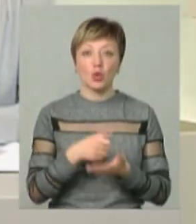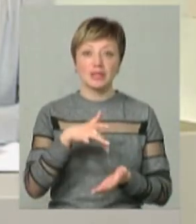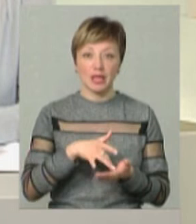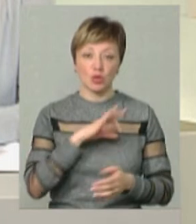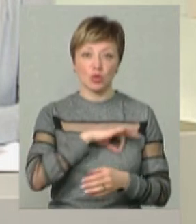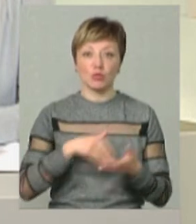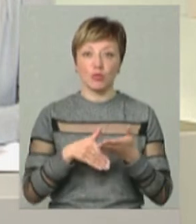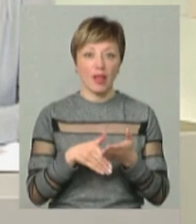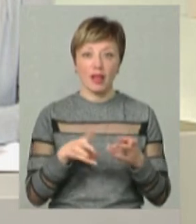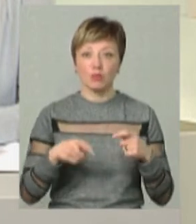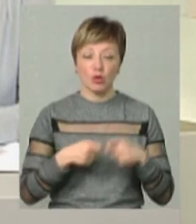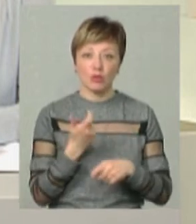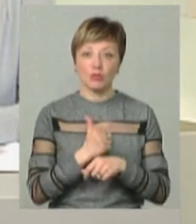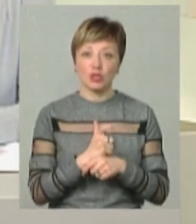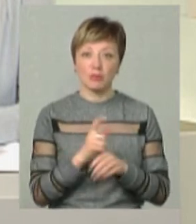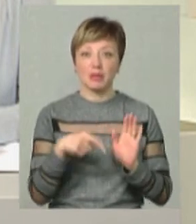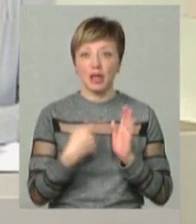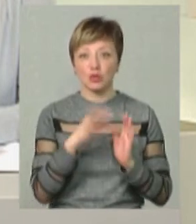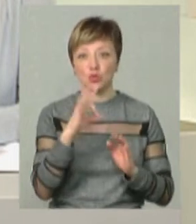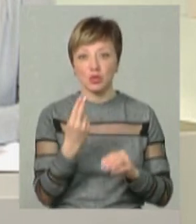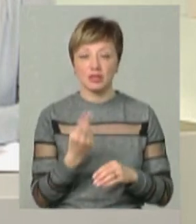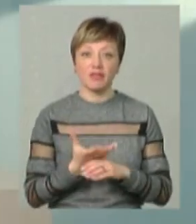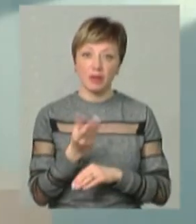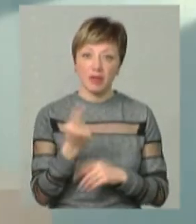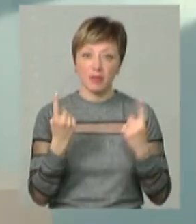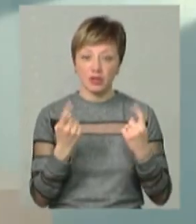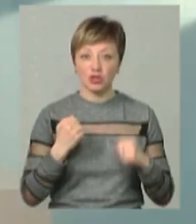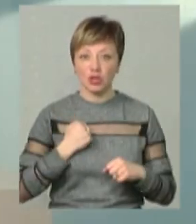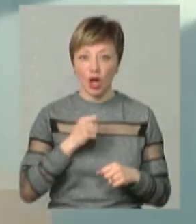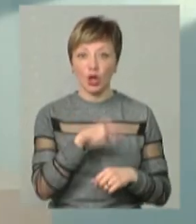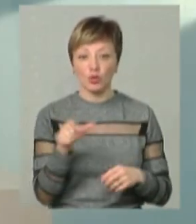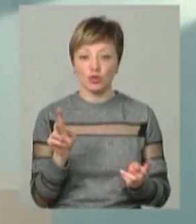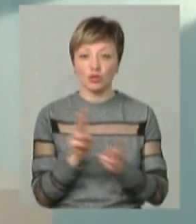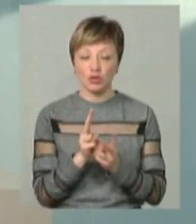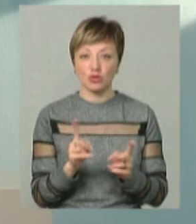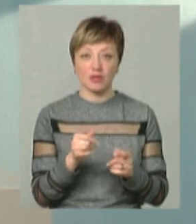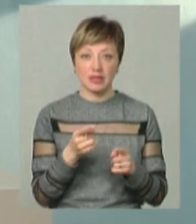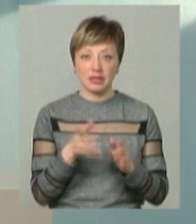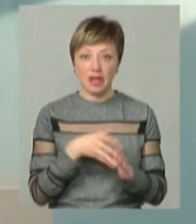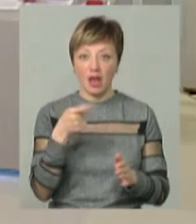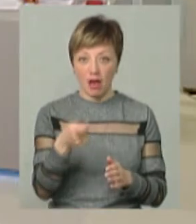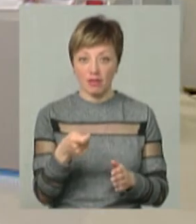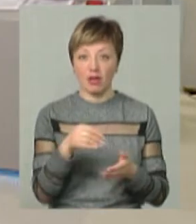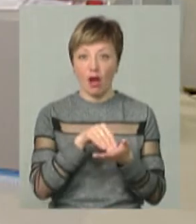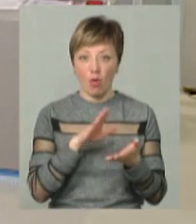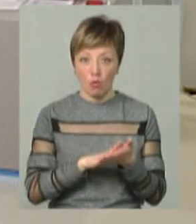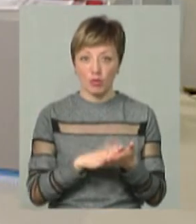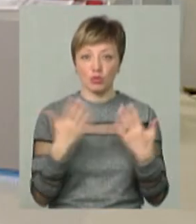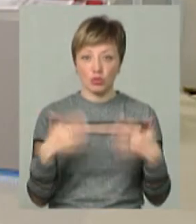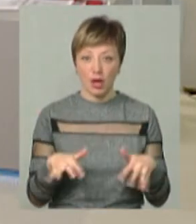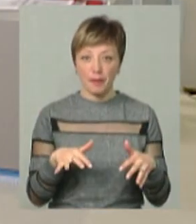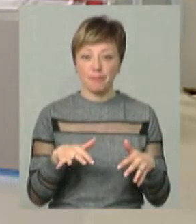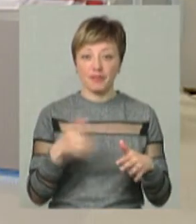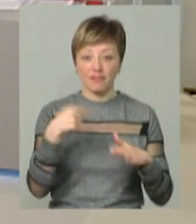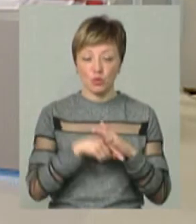допомоги звертаються не з порушеннями, а більше з питаннями соціальних виплат. На превеликий жаль, люди стикнулися з тим, що вони заявки подали на облік стали